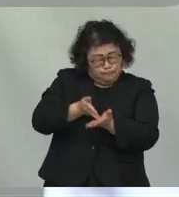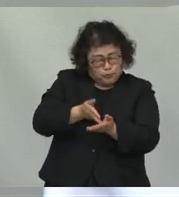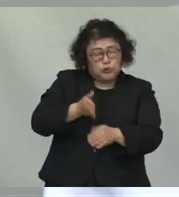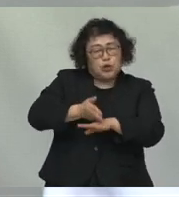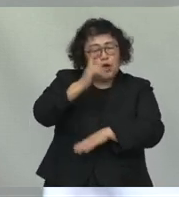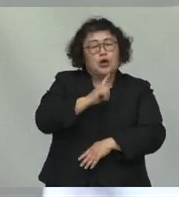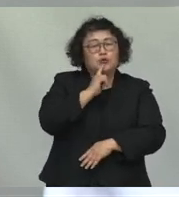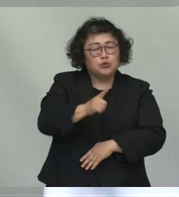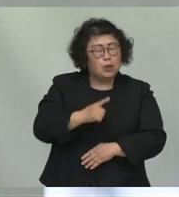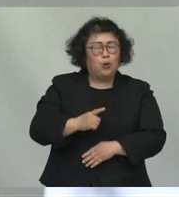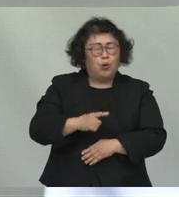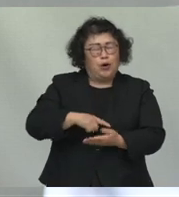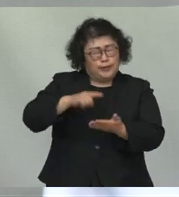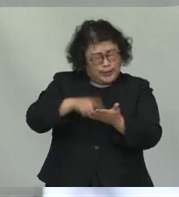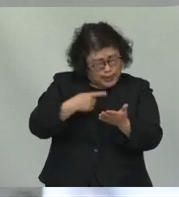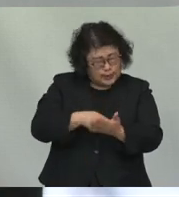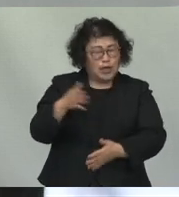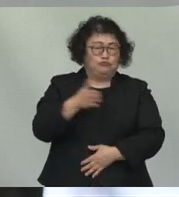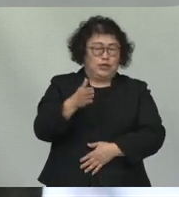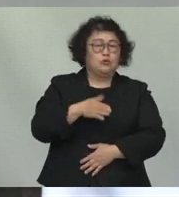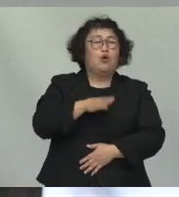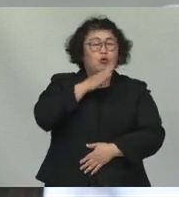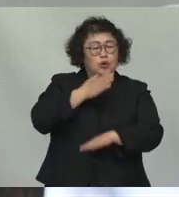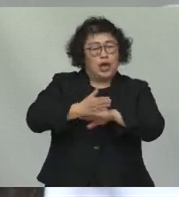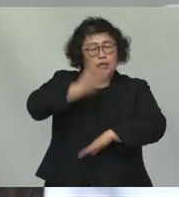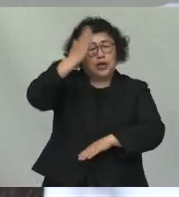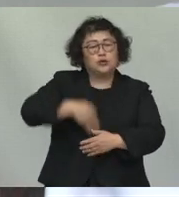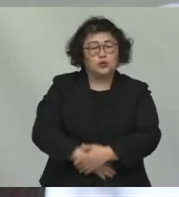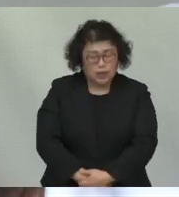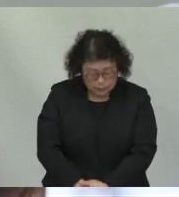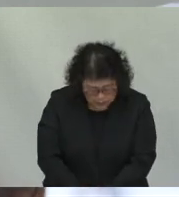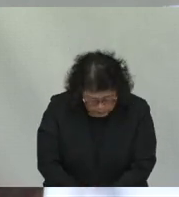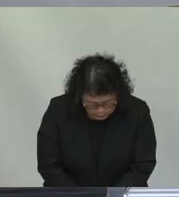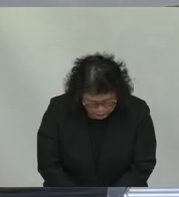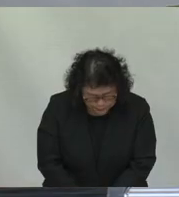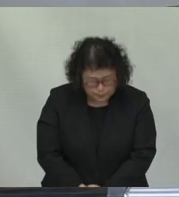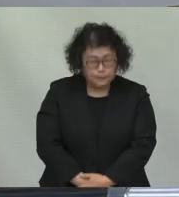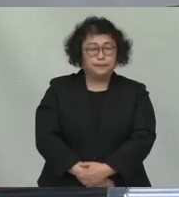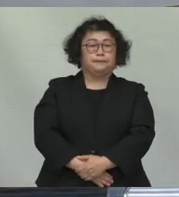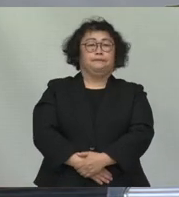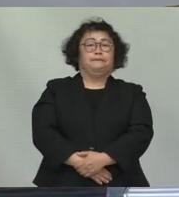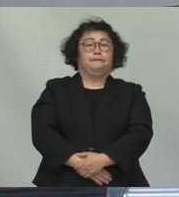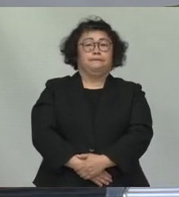言葉は絶えません。どうもありがとうございました。